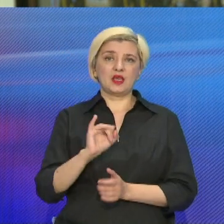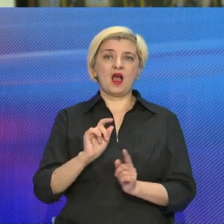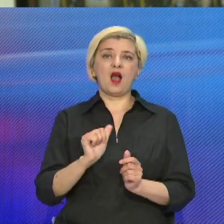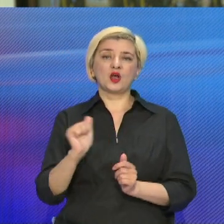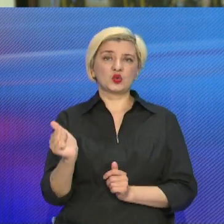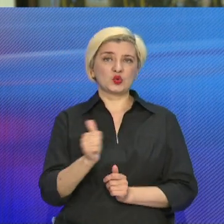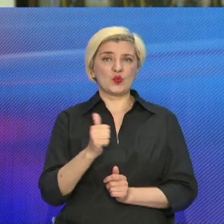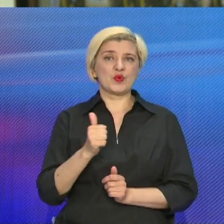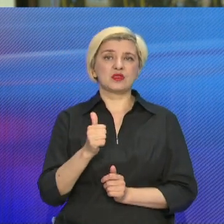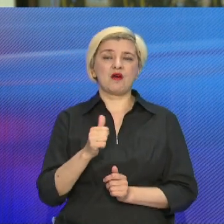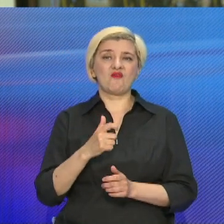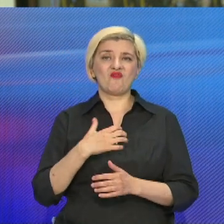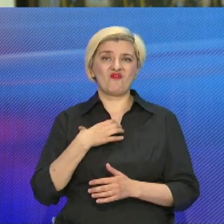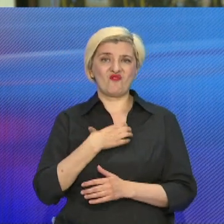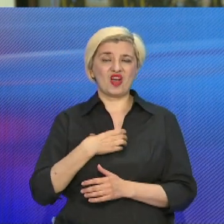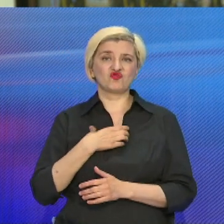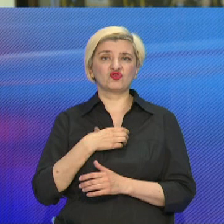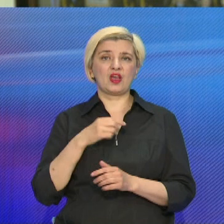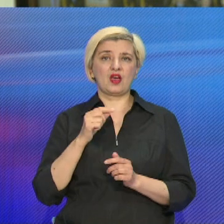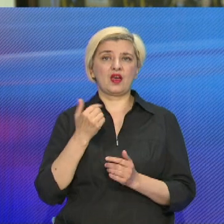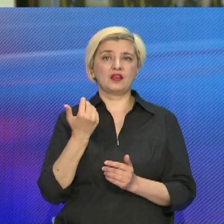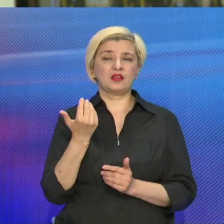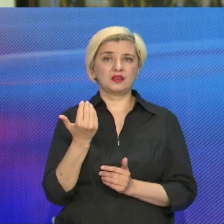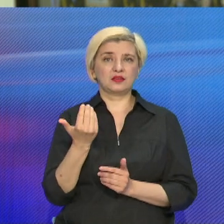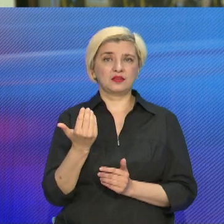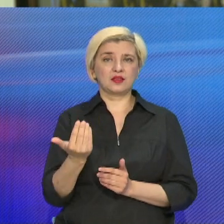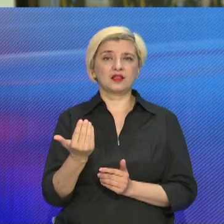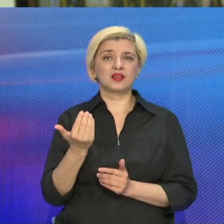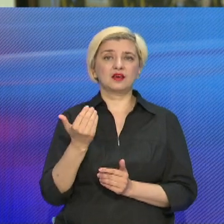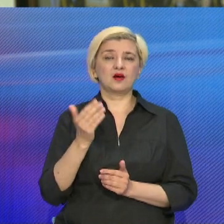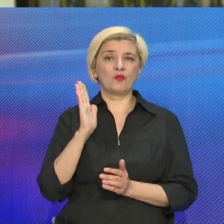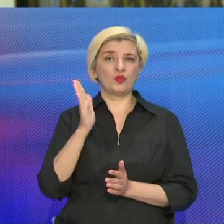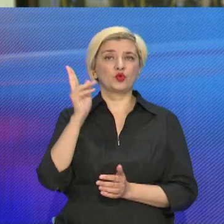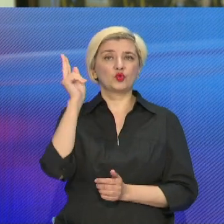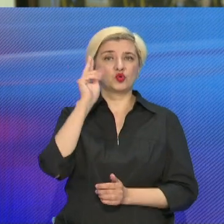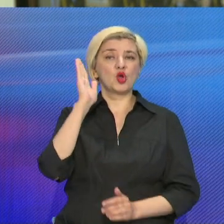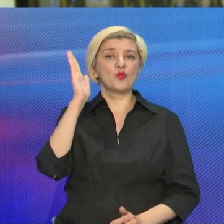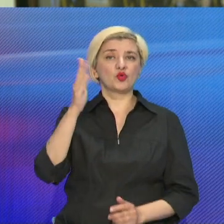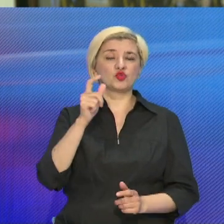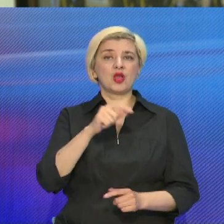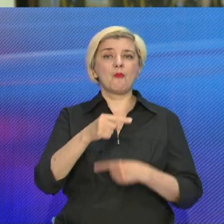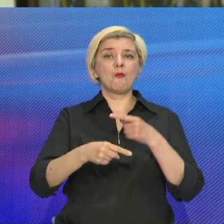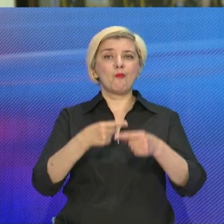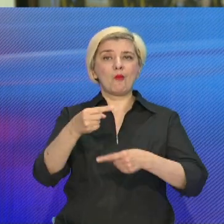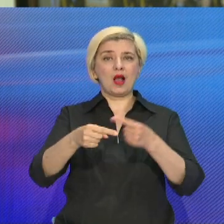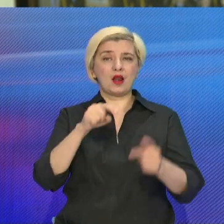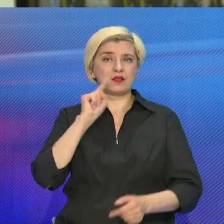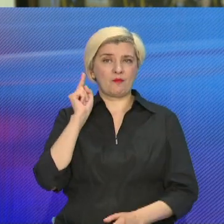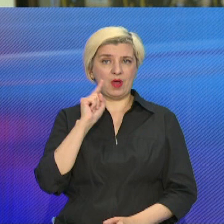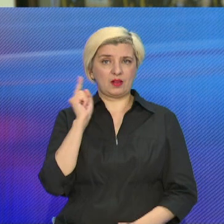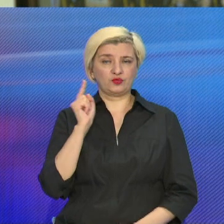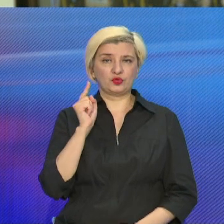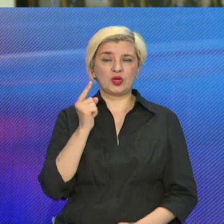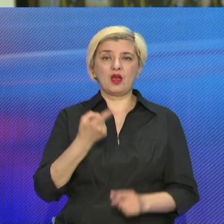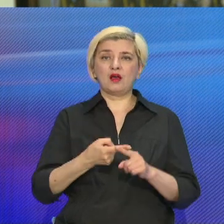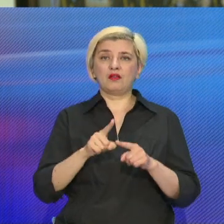особенно важно, о них и на них будут учиться будущее поколение, молодежь. Это значит, что